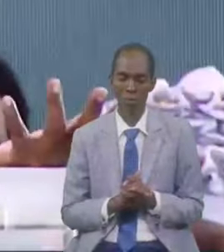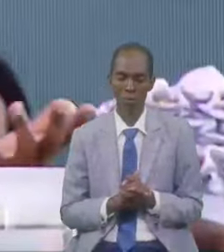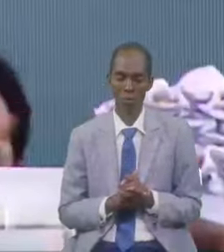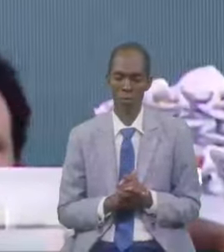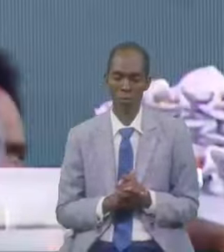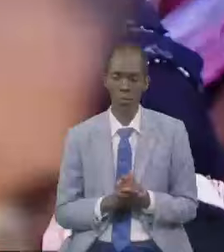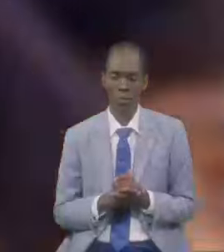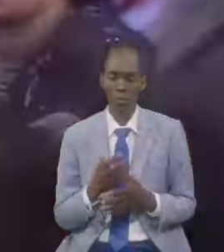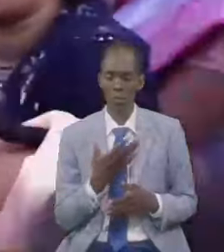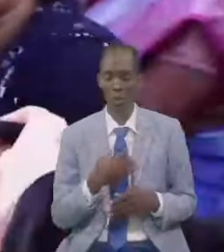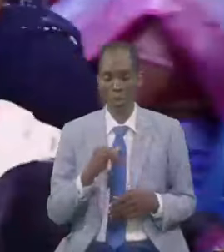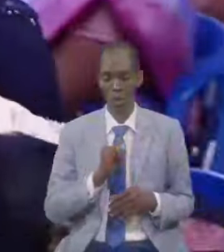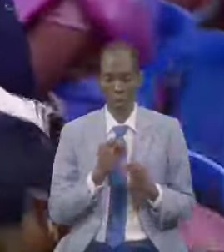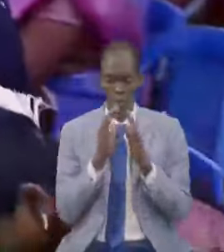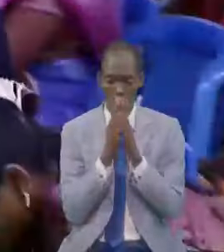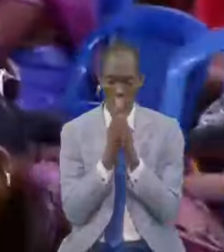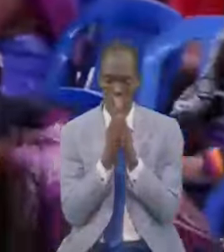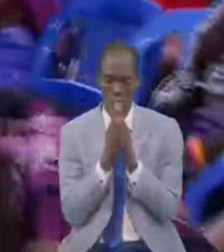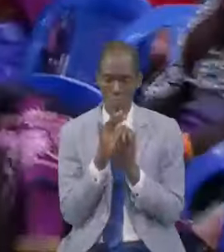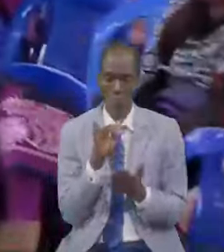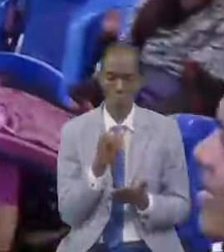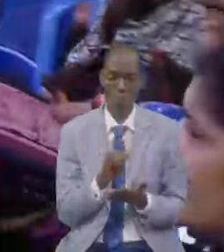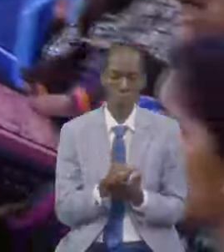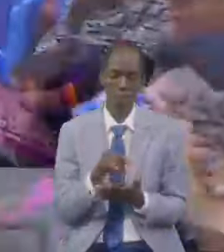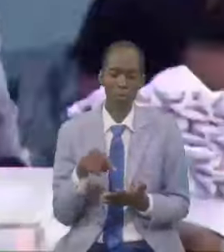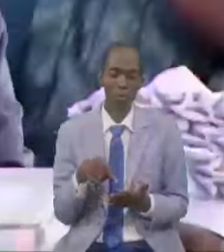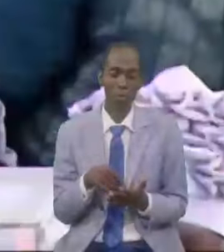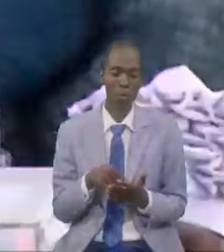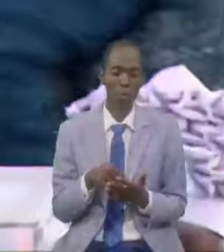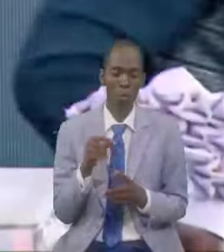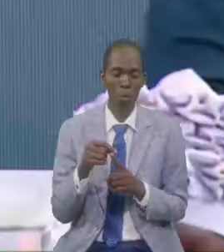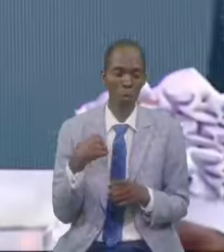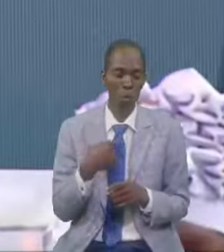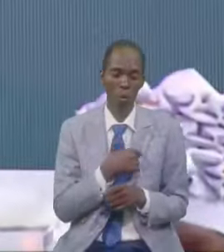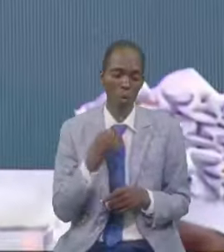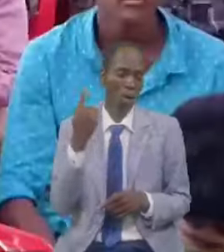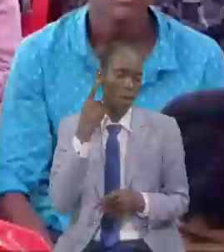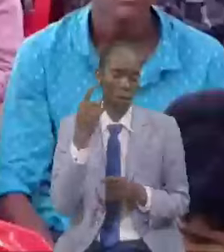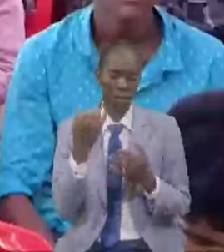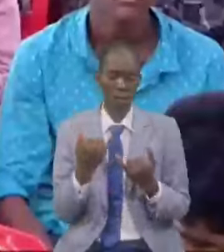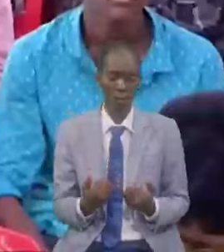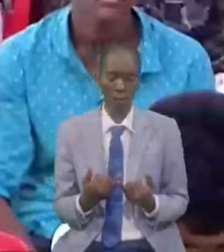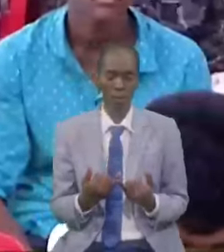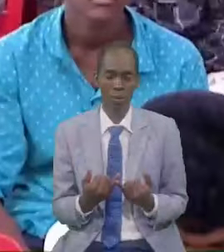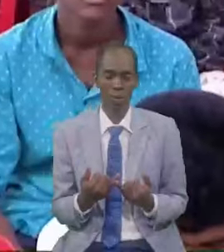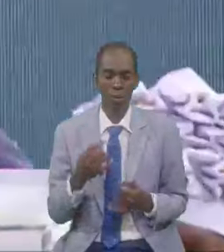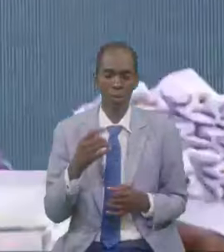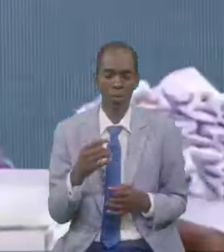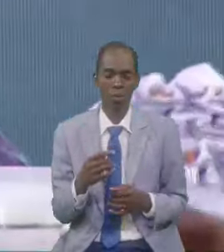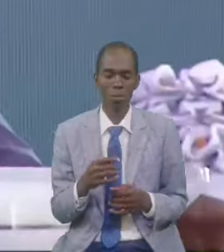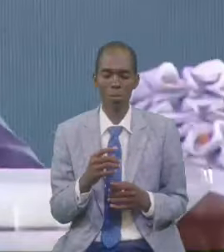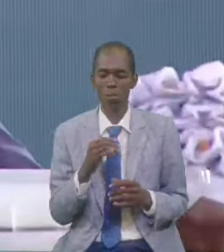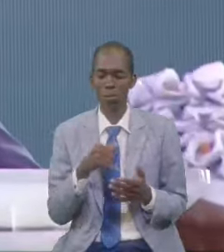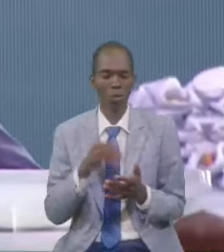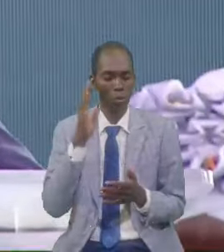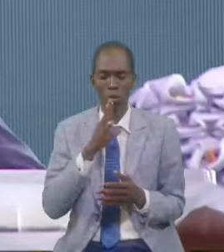pray నేను ప్రార్థిస్తున్నాను. This word we hear now. ప్రభువా, ఇక్కడ ఉన్న నీ ప్రియమైన వారందరూ the truth and the reality in every life.